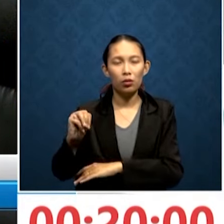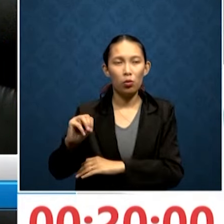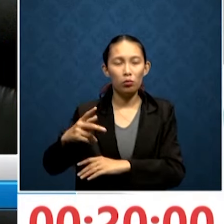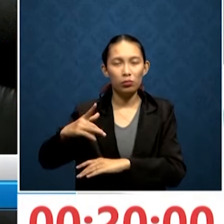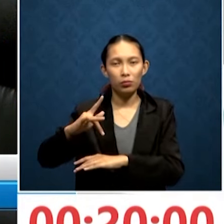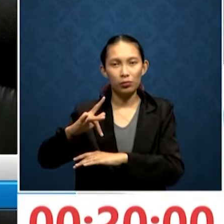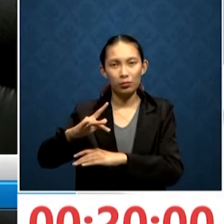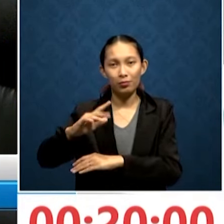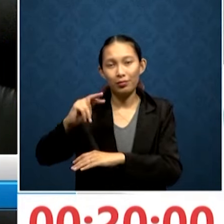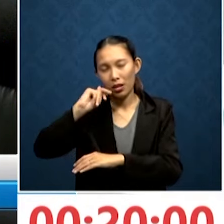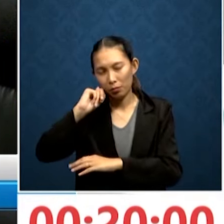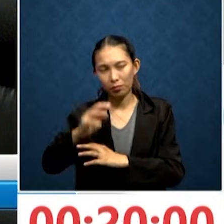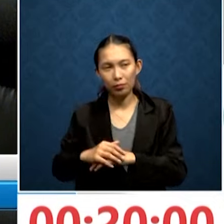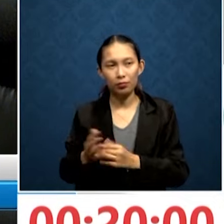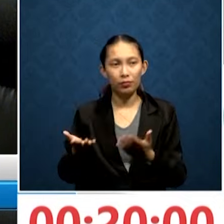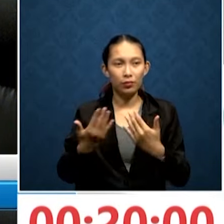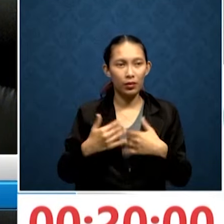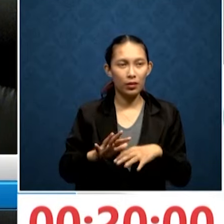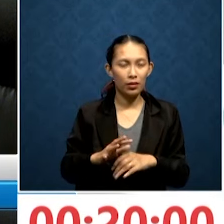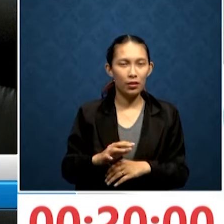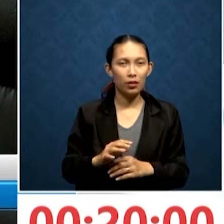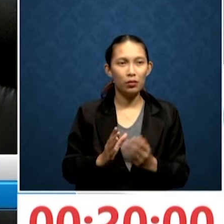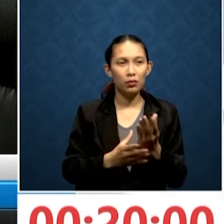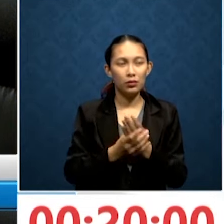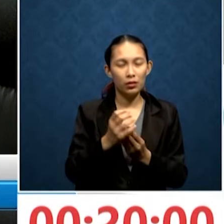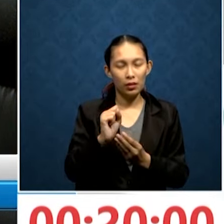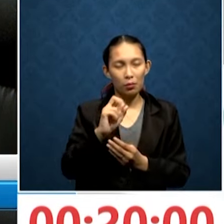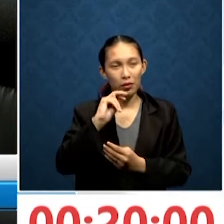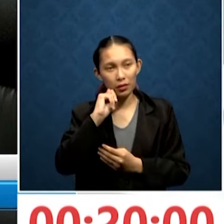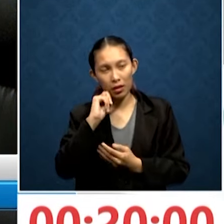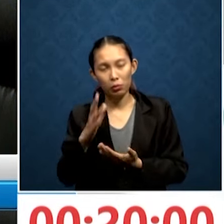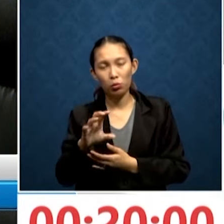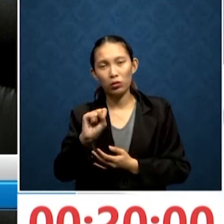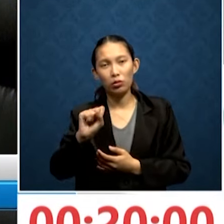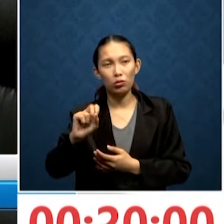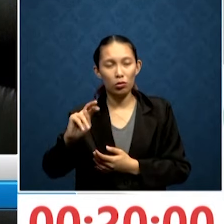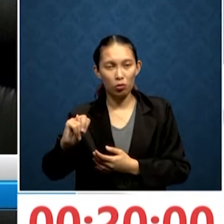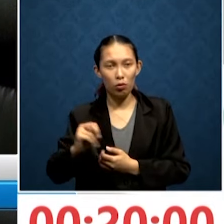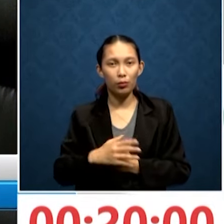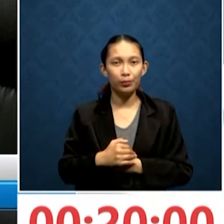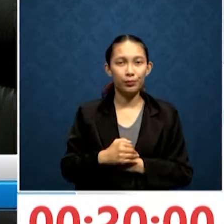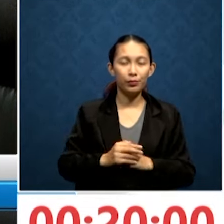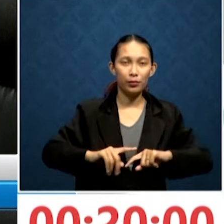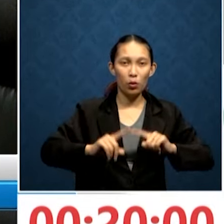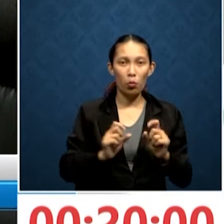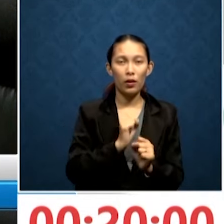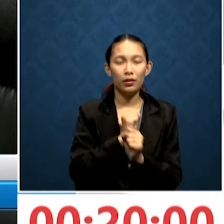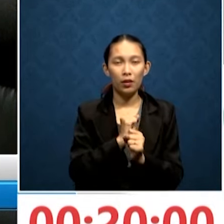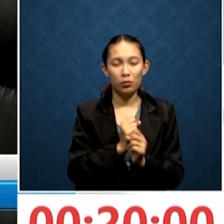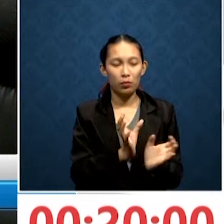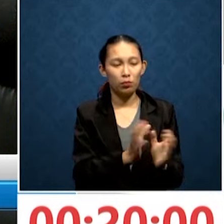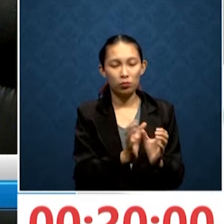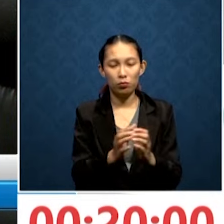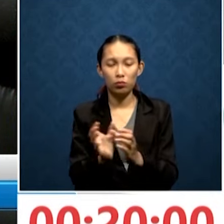ำและสถาบันสารสนเทศทรัพยากรน้ำหรือสสน.เป็นต้นแต่การทำงานของหน่วยงานเหล่